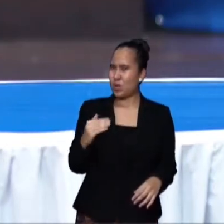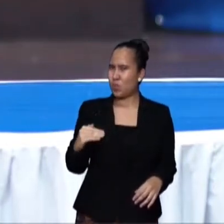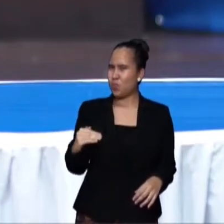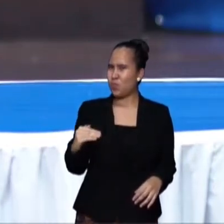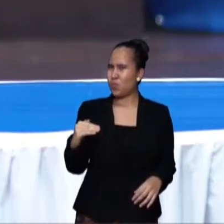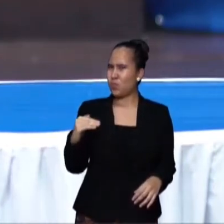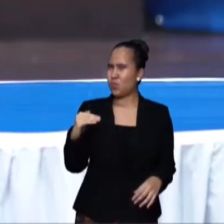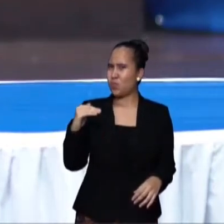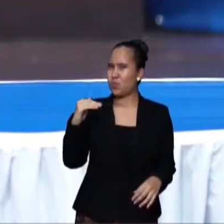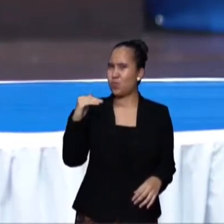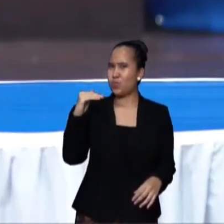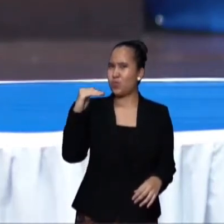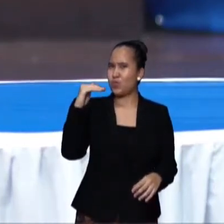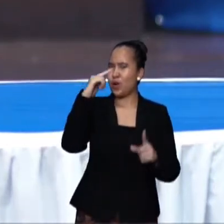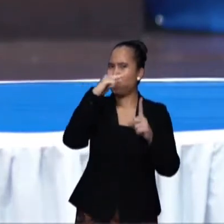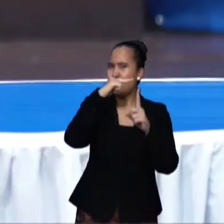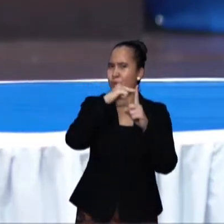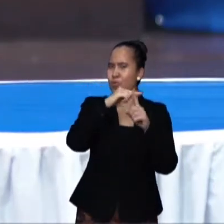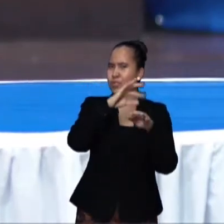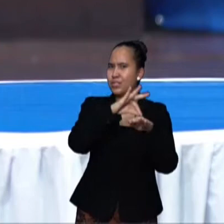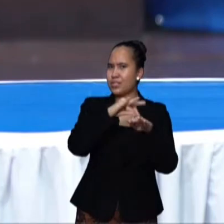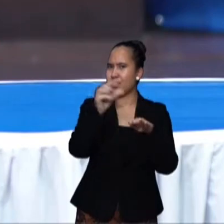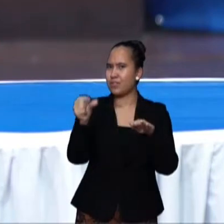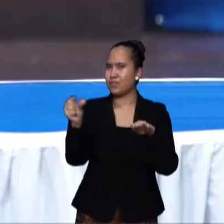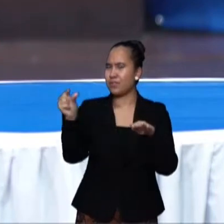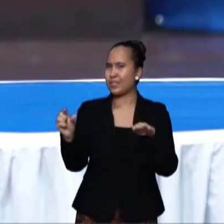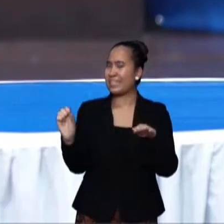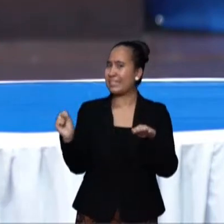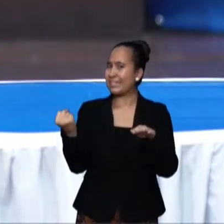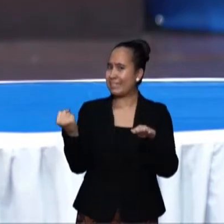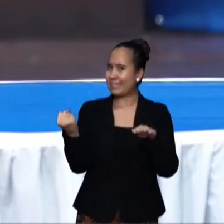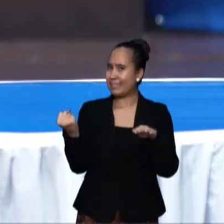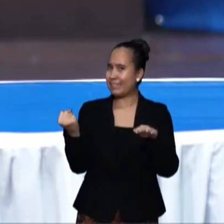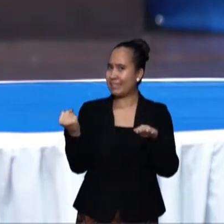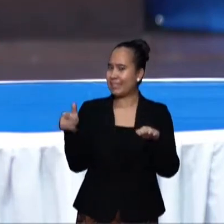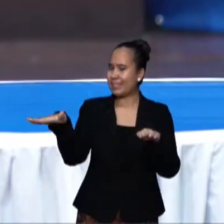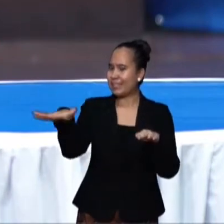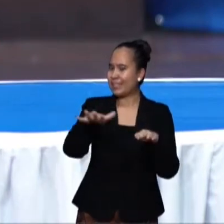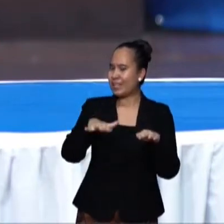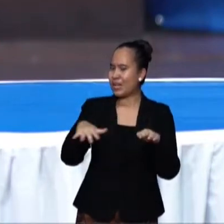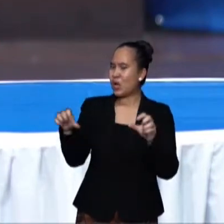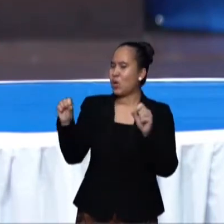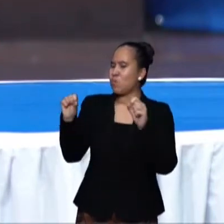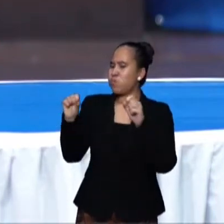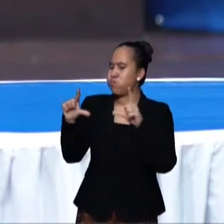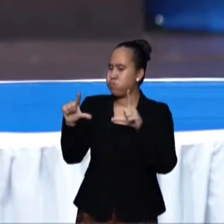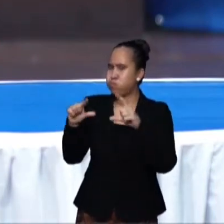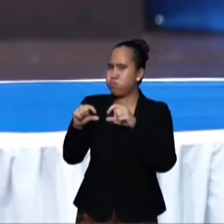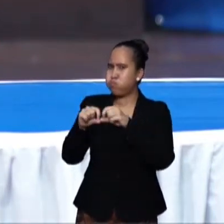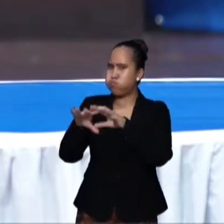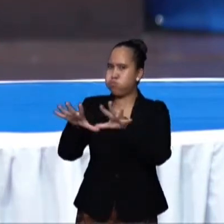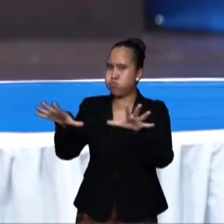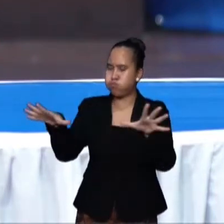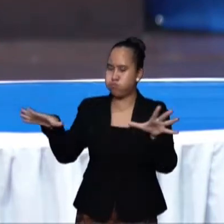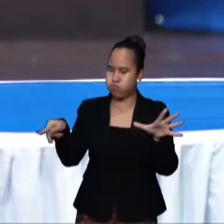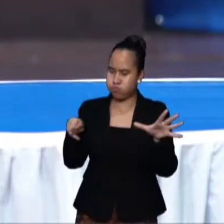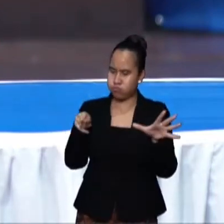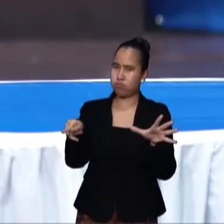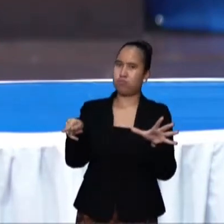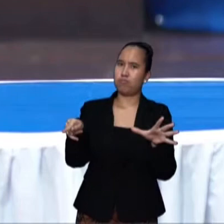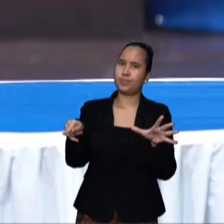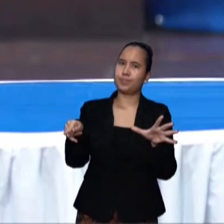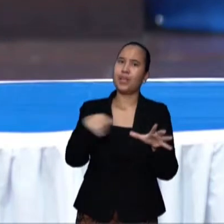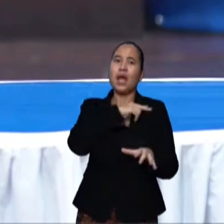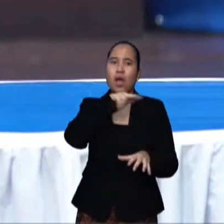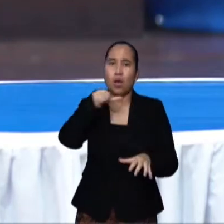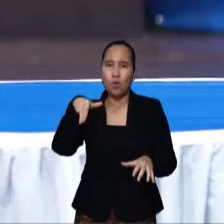is van gevallen en er sprake is van een lokale uitbraak. En we hebben de